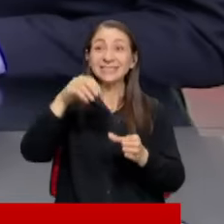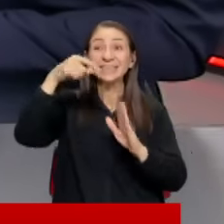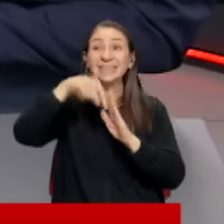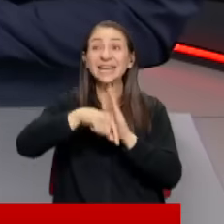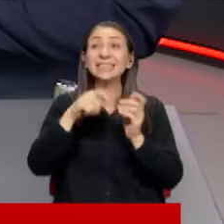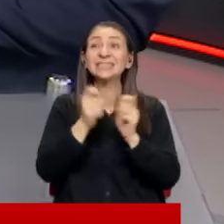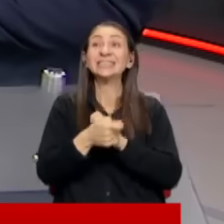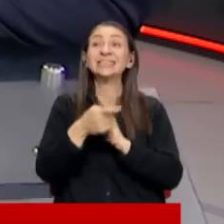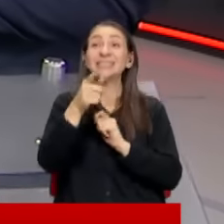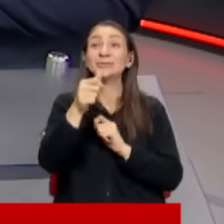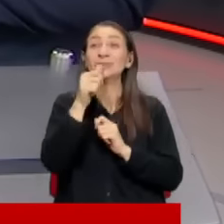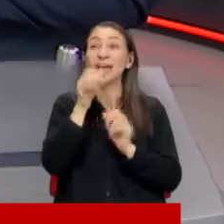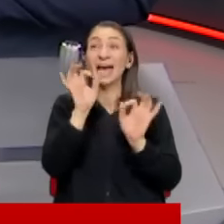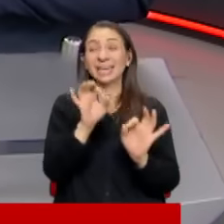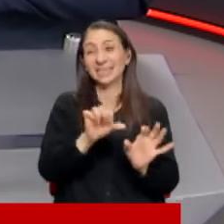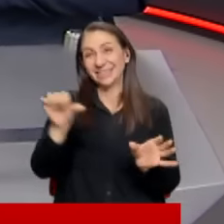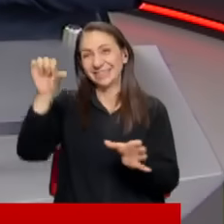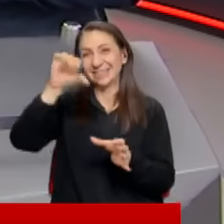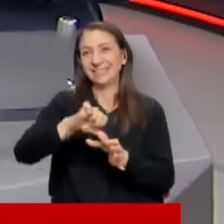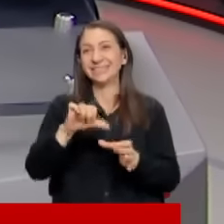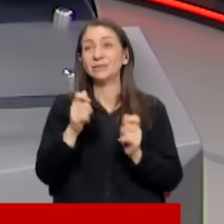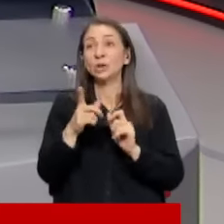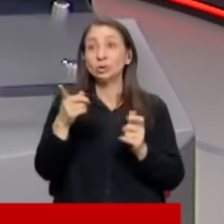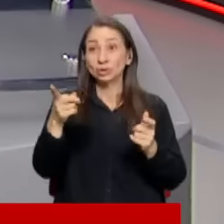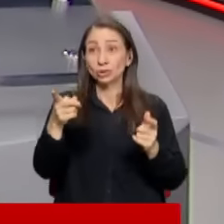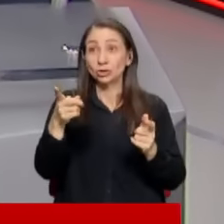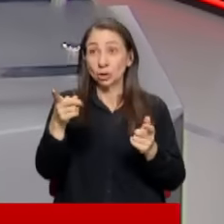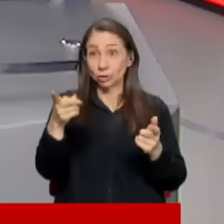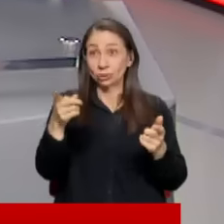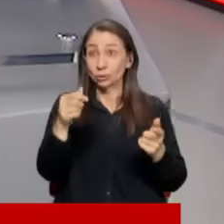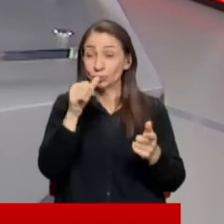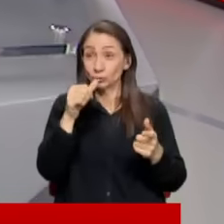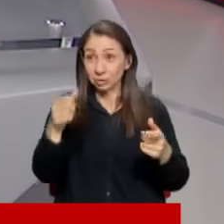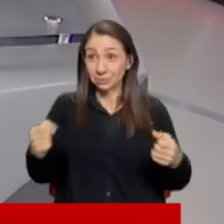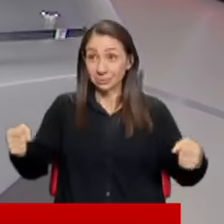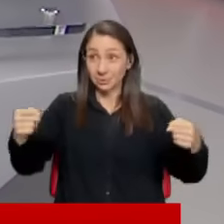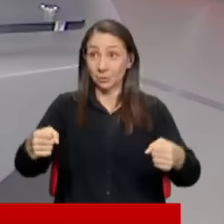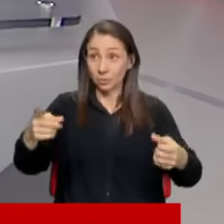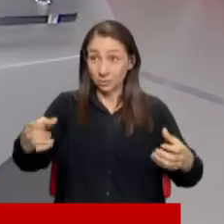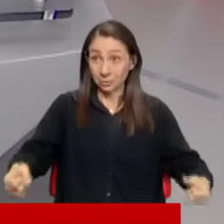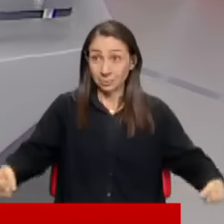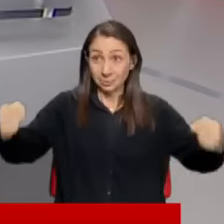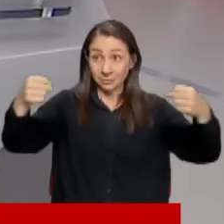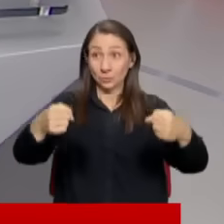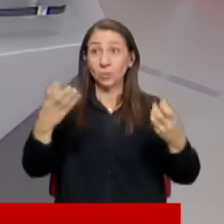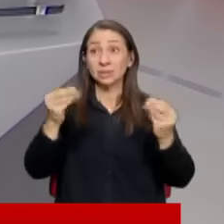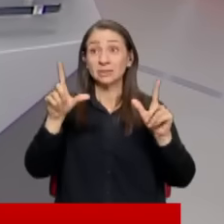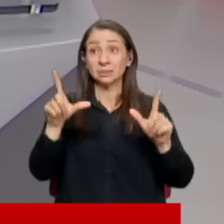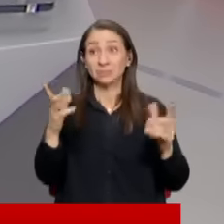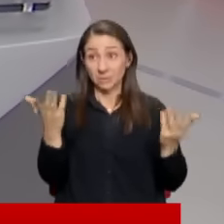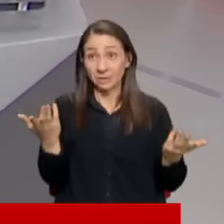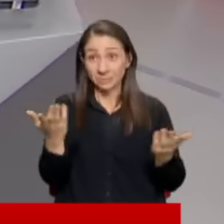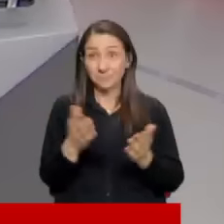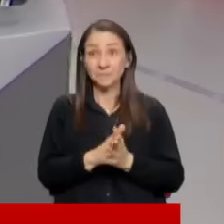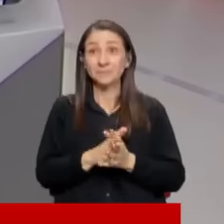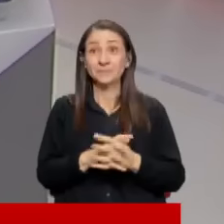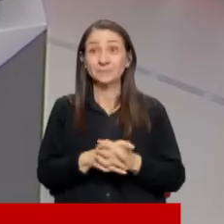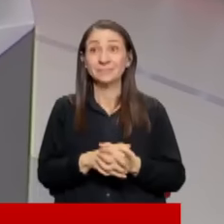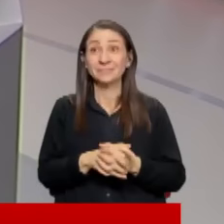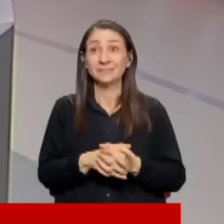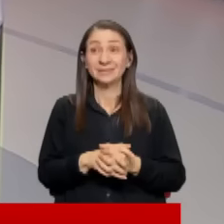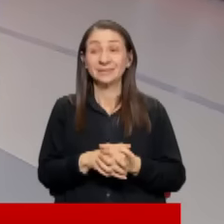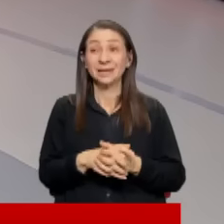gibi kendi içtiğin suyu da aynı su. Kupasının suyu da değişiyor. Siz de şimdi size de getirdiler tabii. Onları da koymanız lazım herhalde değil mi?